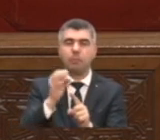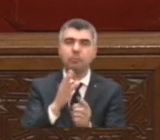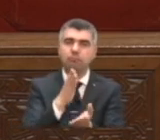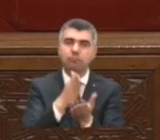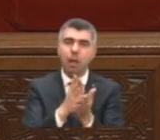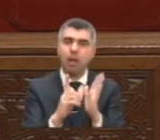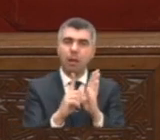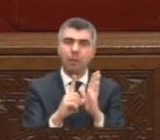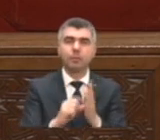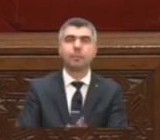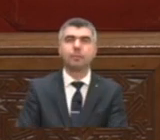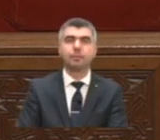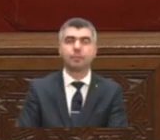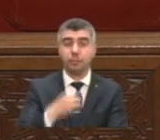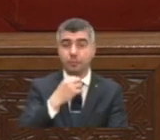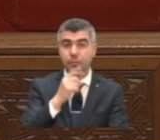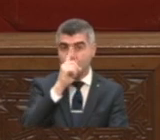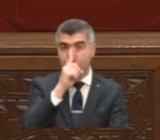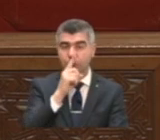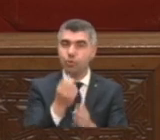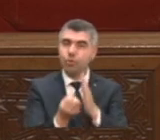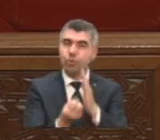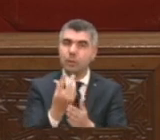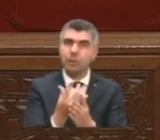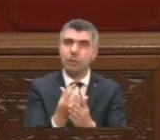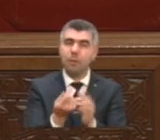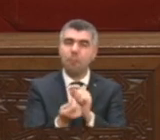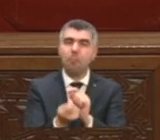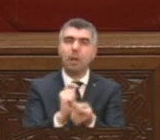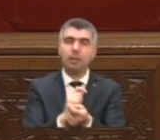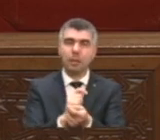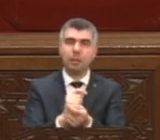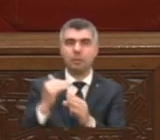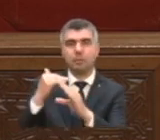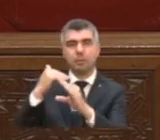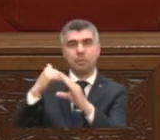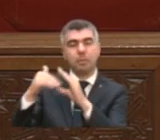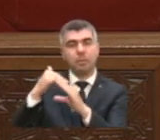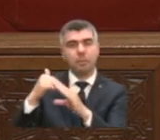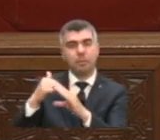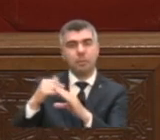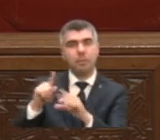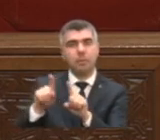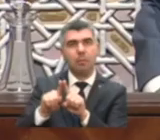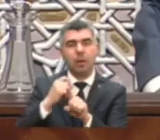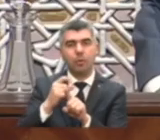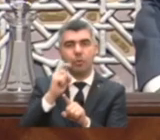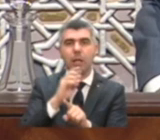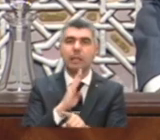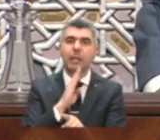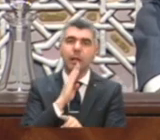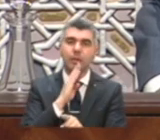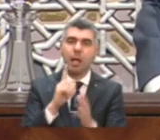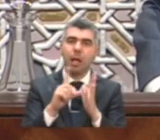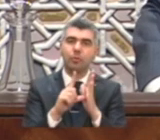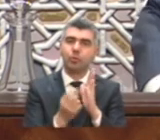القانون. وفي هذا الاطار غادي نجيبوا لكم ان شاء الله وغنحيلوا على الامانه العامه في شهر دجنبر